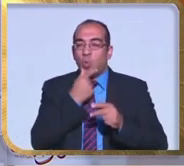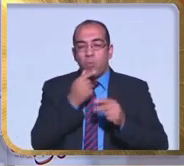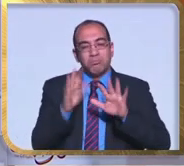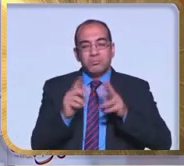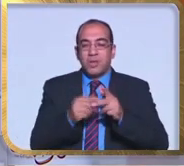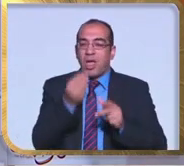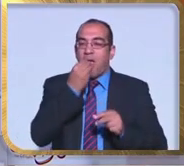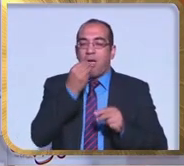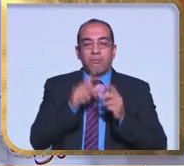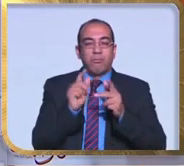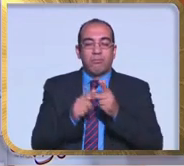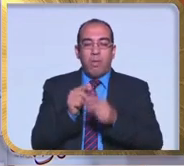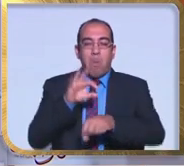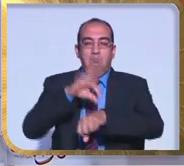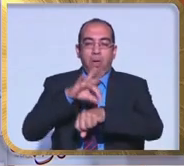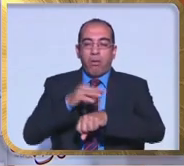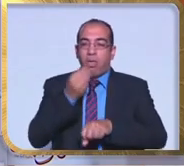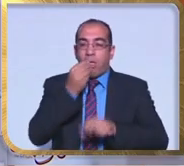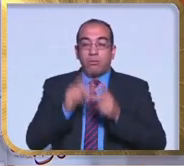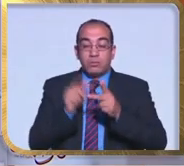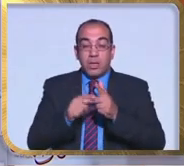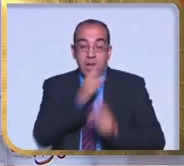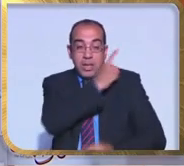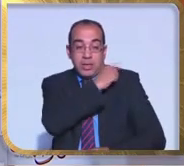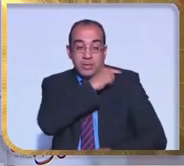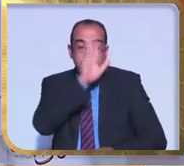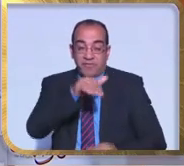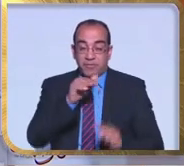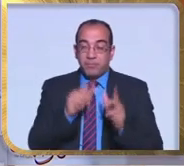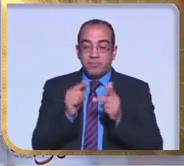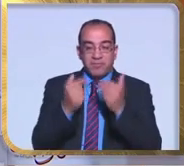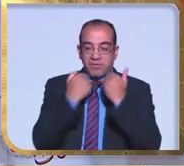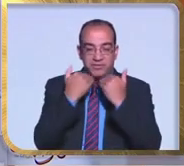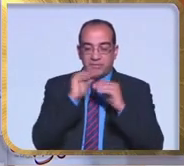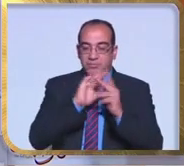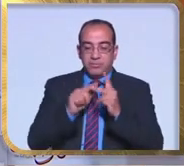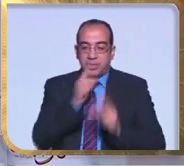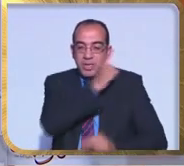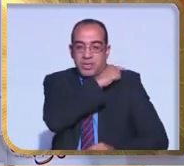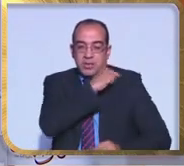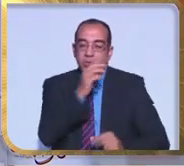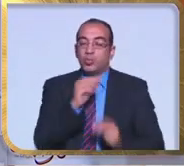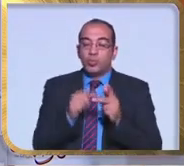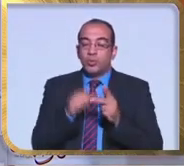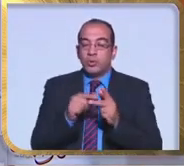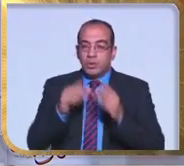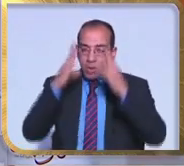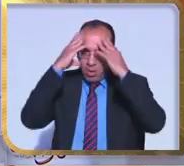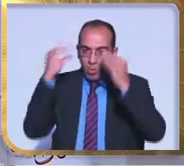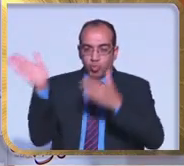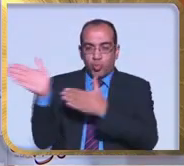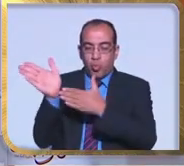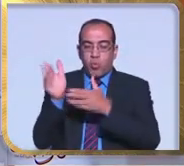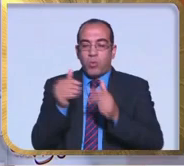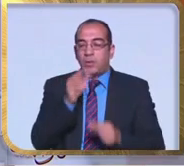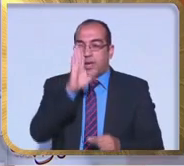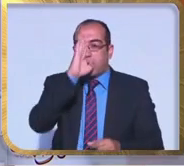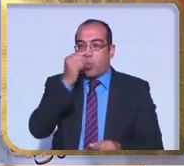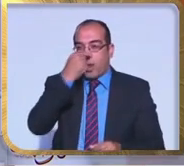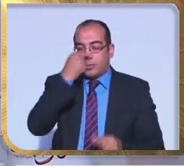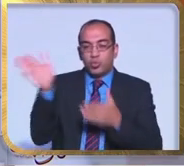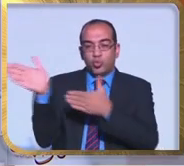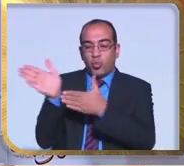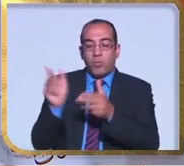أنها تفطر، فهل تأسم لذلك؟ لا، لا تأسمين في صيام التطوع، لأنه دلت